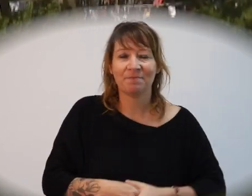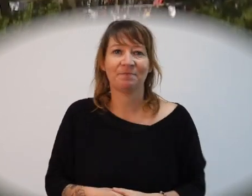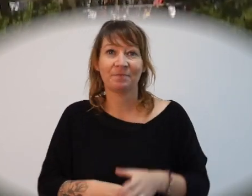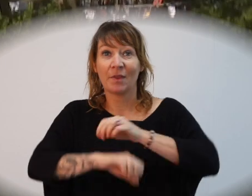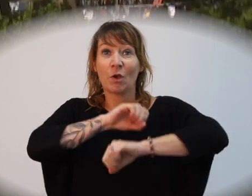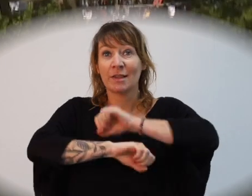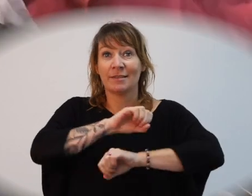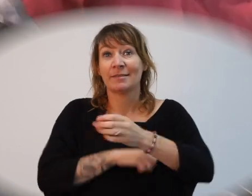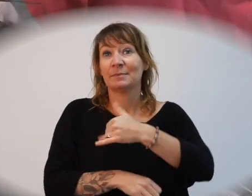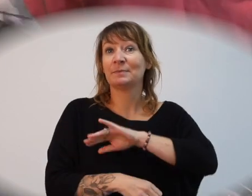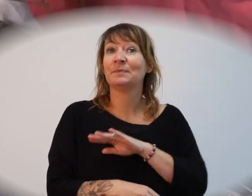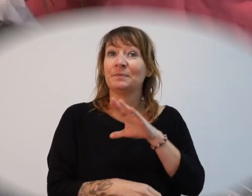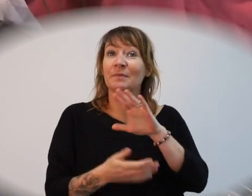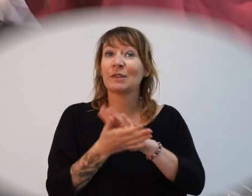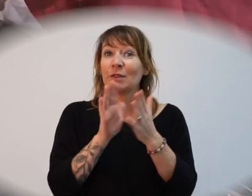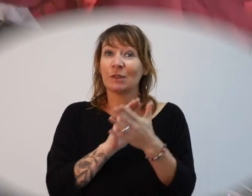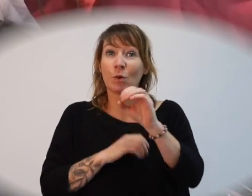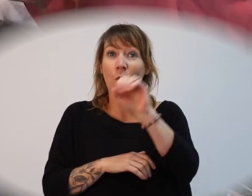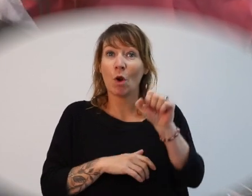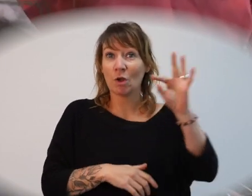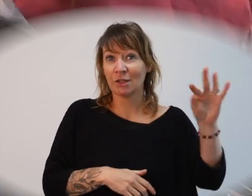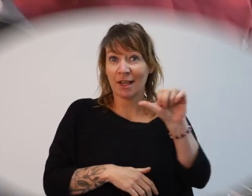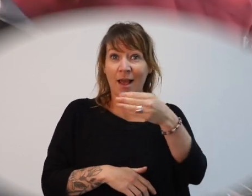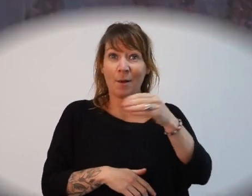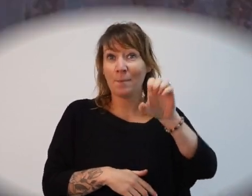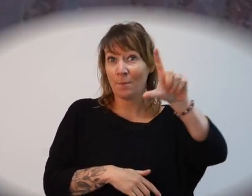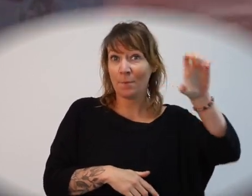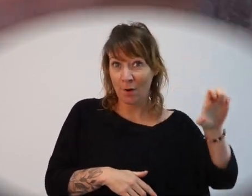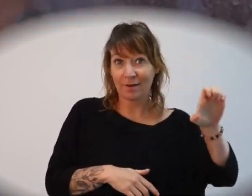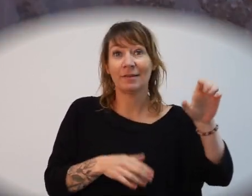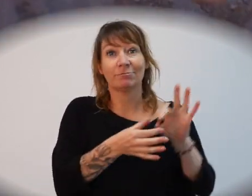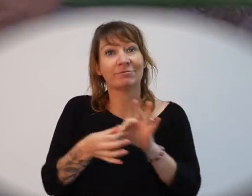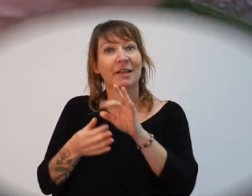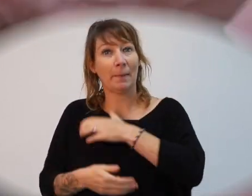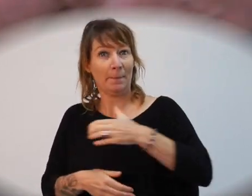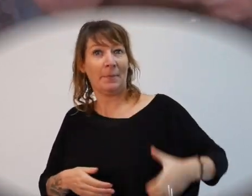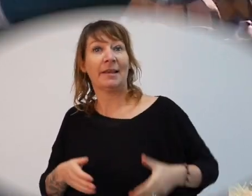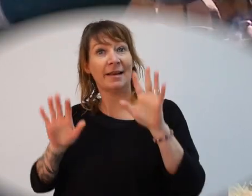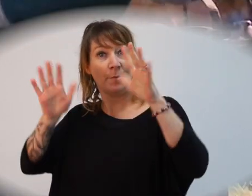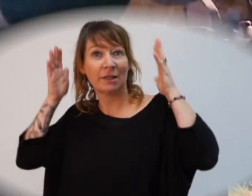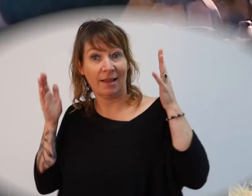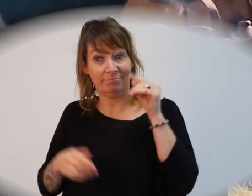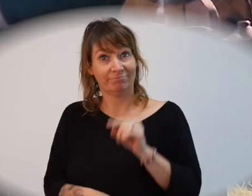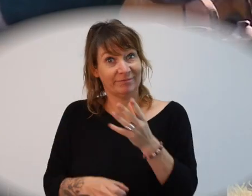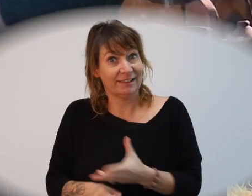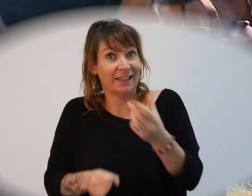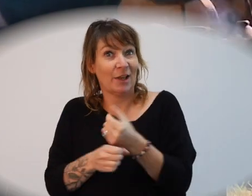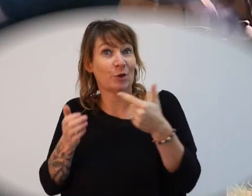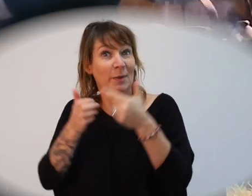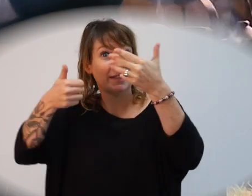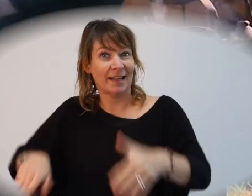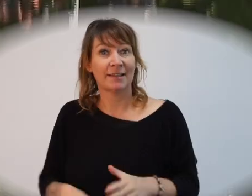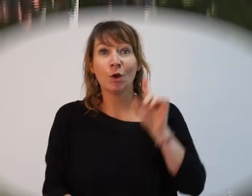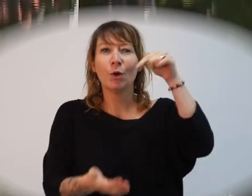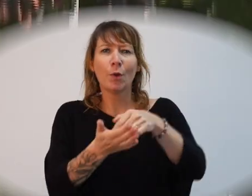par l'association Lo Samuel et la mairie de la Bouexière, les festois de Chevré existent depuis 2016 et le site de